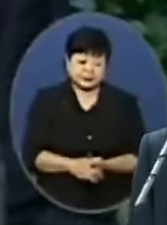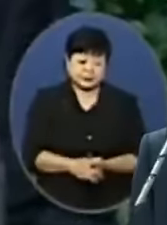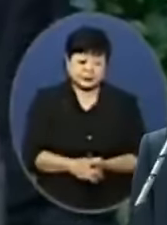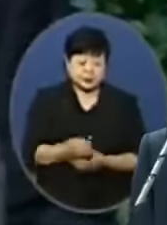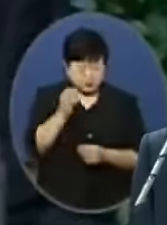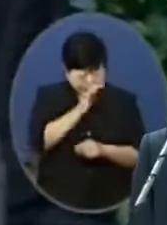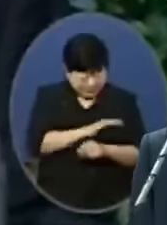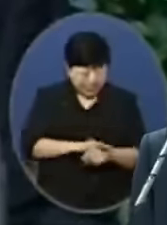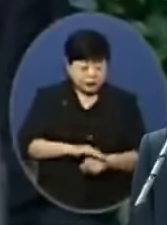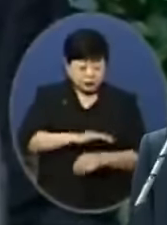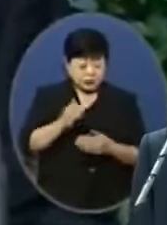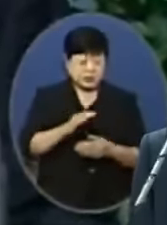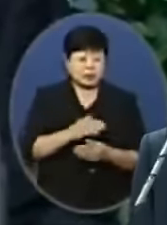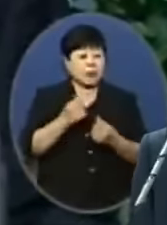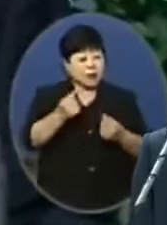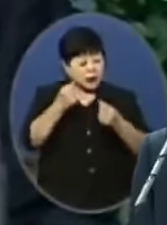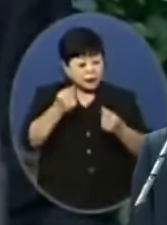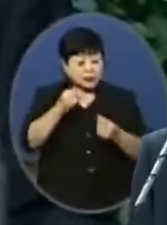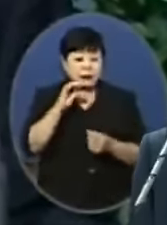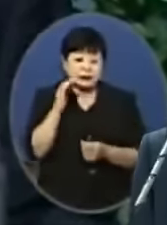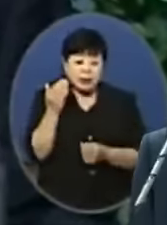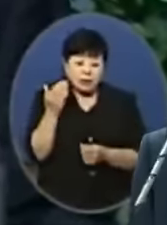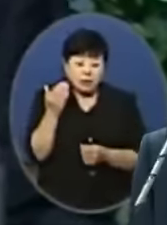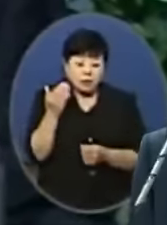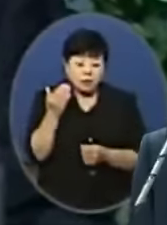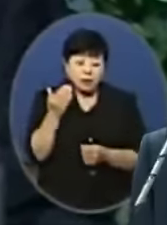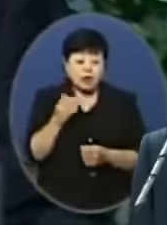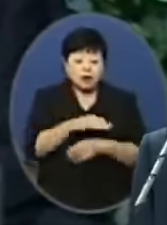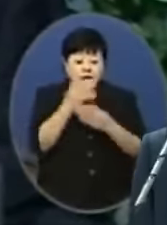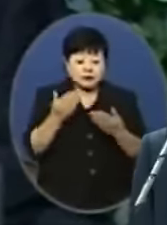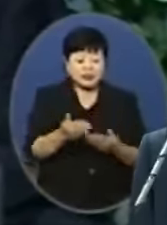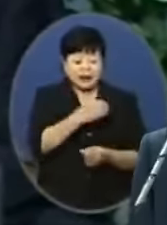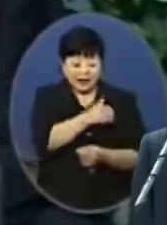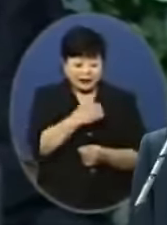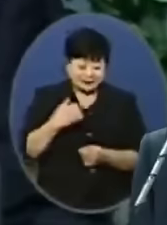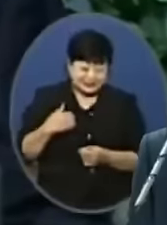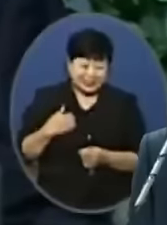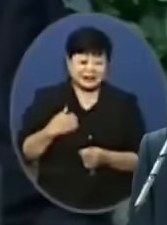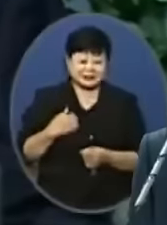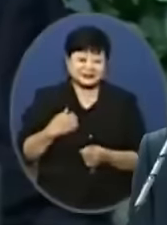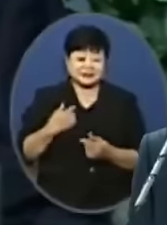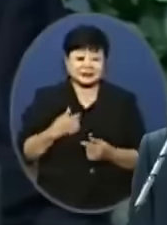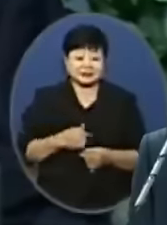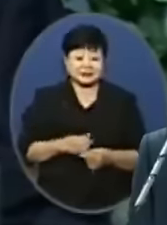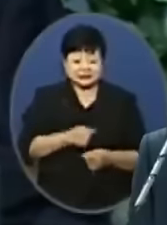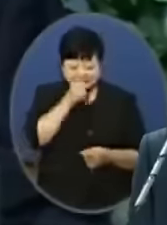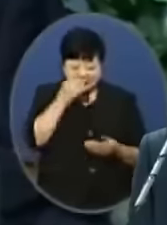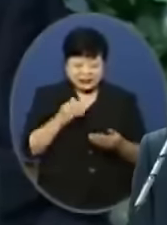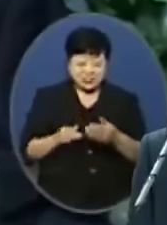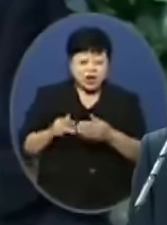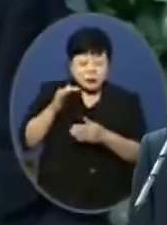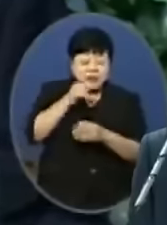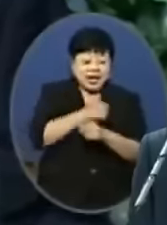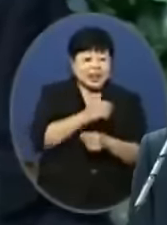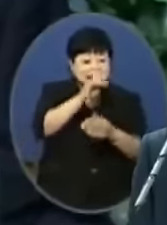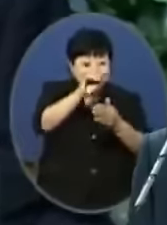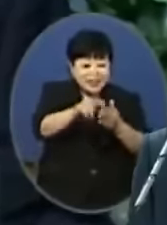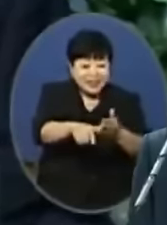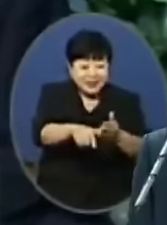영혼이 잘됨 같이 범사에 잘됨에 강건하게 되고 모든 일에 항상 모든 것이 능력하여 모든 착한 일을 넘치게 하게 될